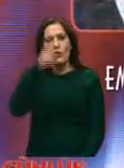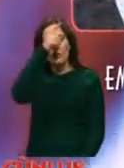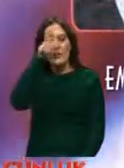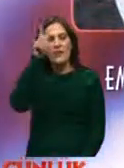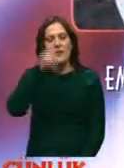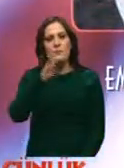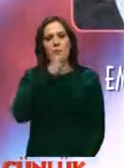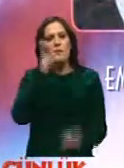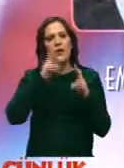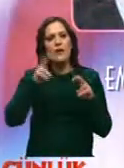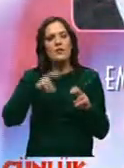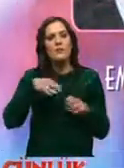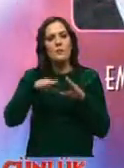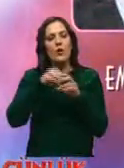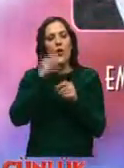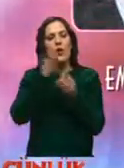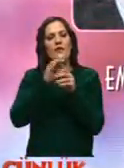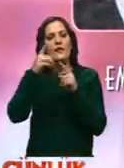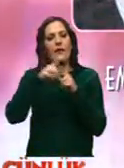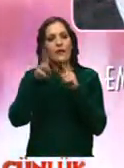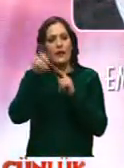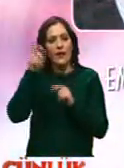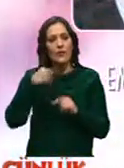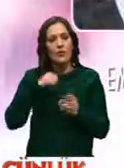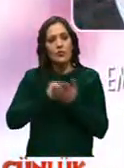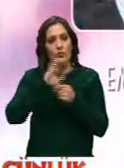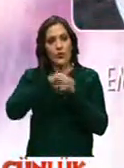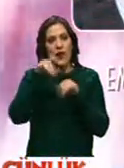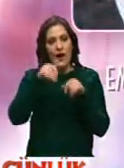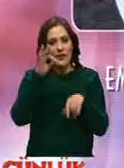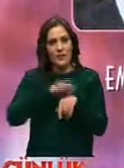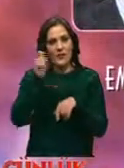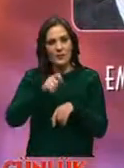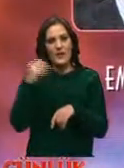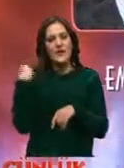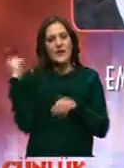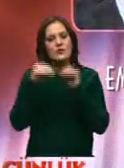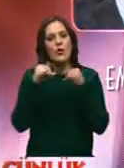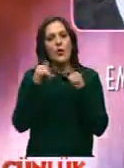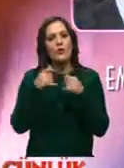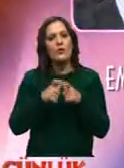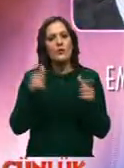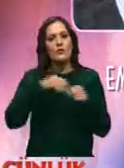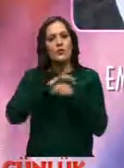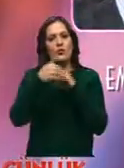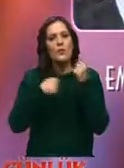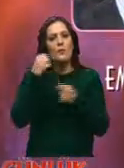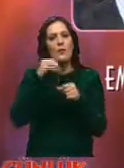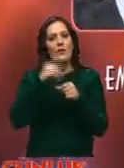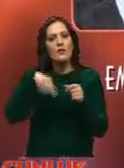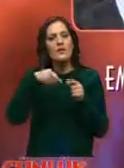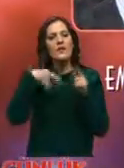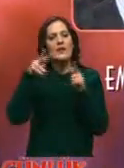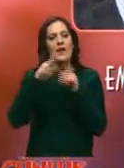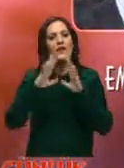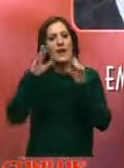Türkiye'nin ilk bilim ve araştırma parkı ODTÜ Teknokent, tüm dünya ile aynı anda gerçekleştirilecek Yenilikçi Oyun Geliştirme Dünya Maratonu Global Game